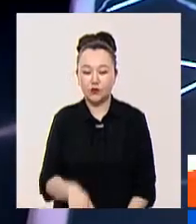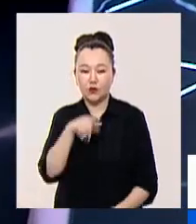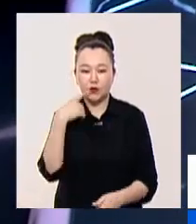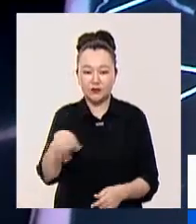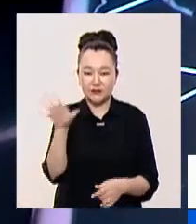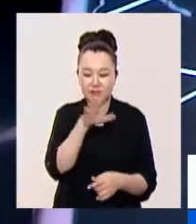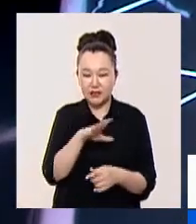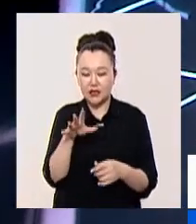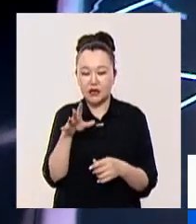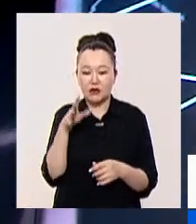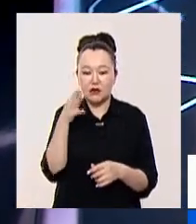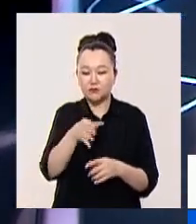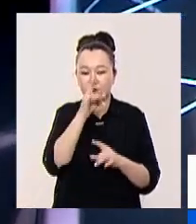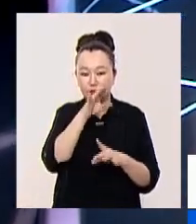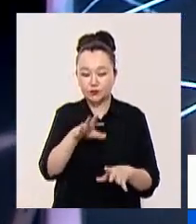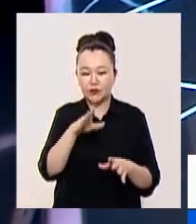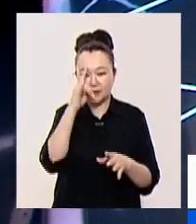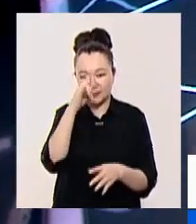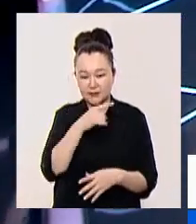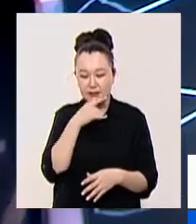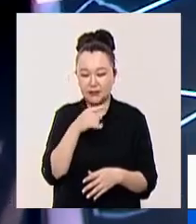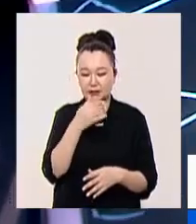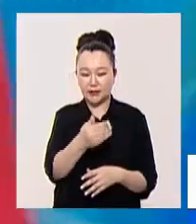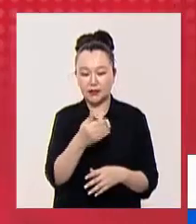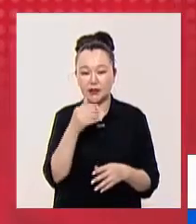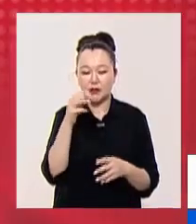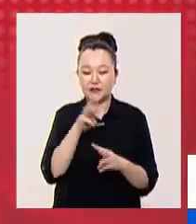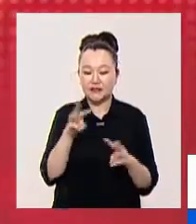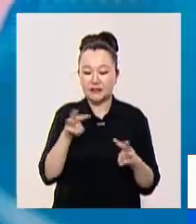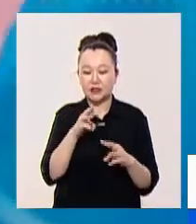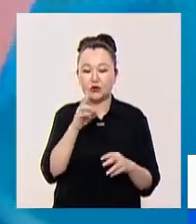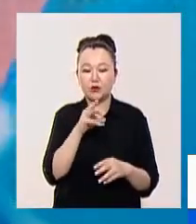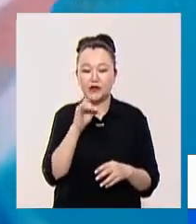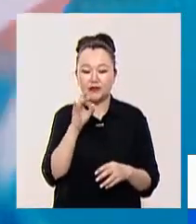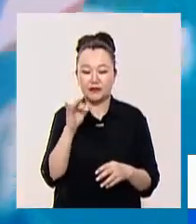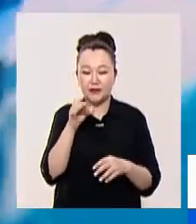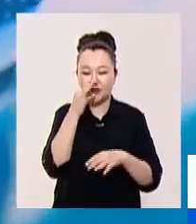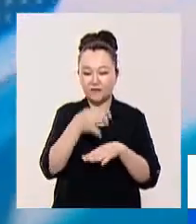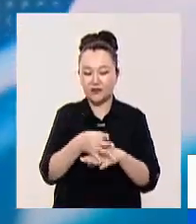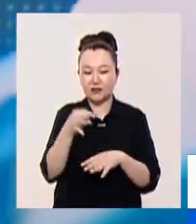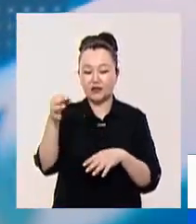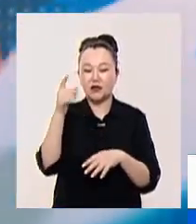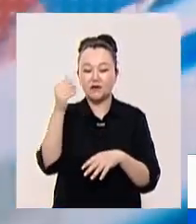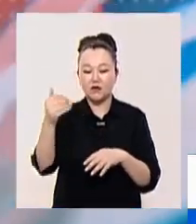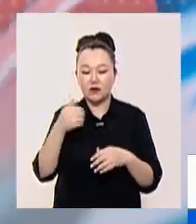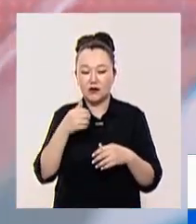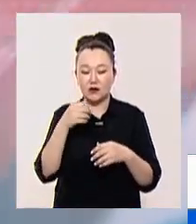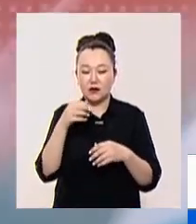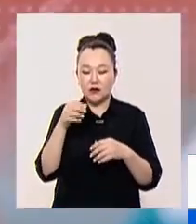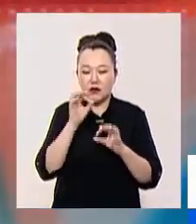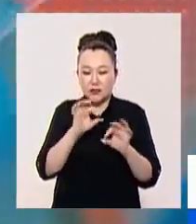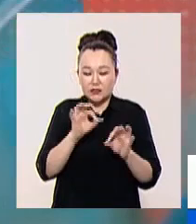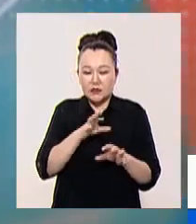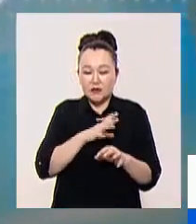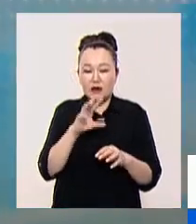Россия не претендует на целостность Казахстана. Министр иностранных дел Мухтар Тлеуберды прокомментировал высказывание руководителя фракции